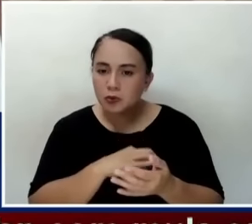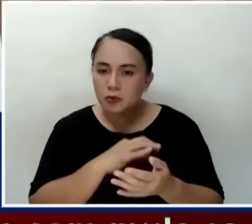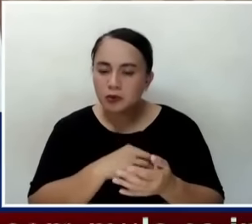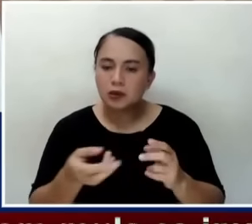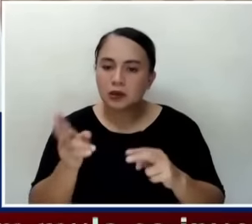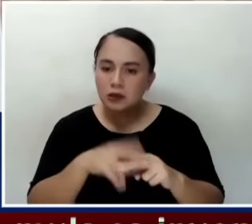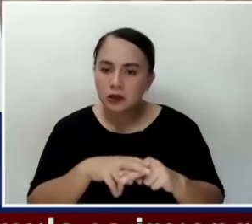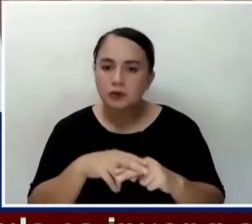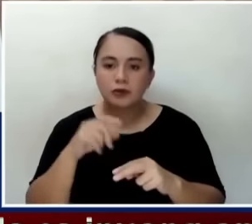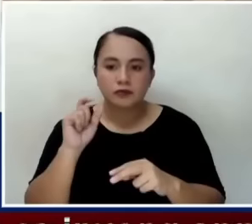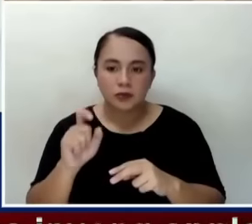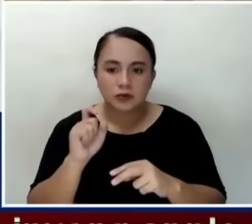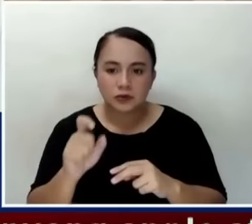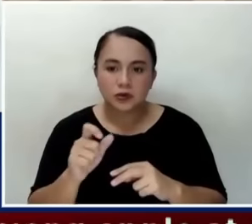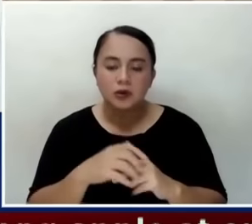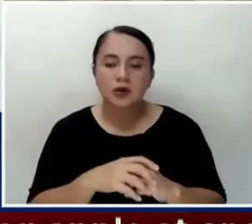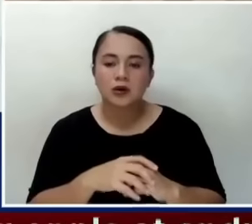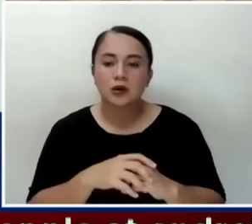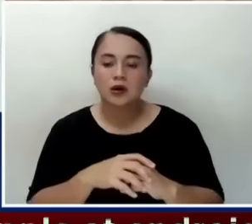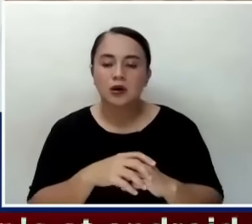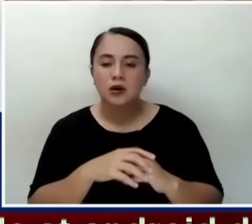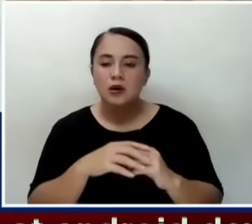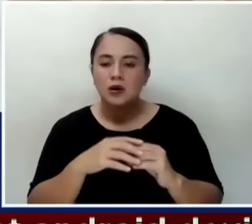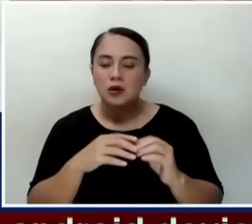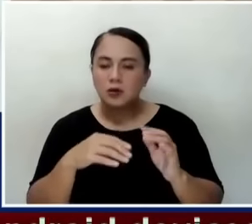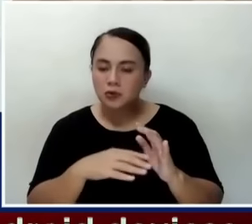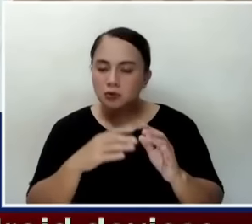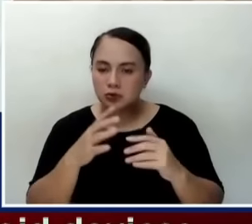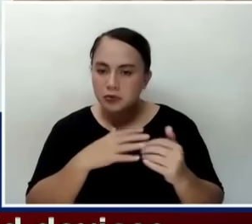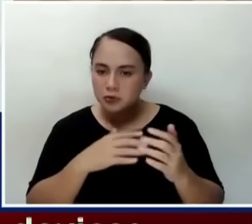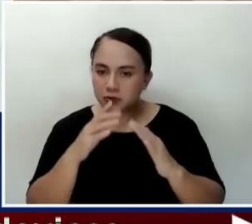faster despite the inflation than